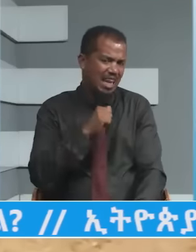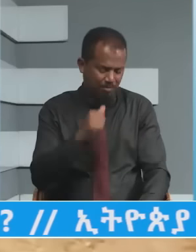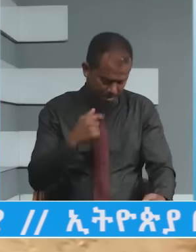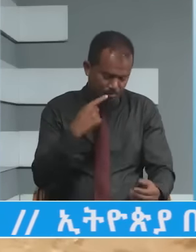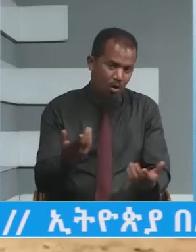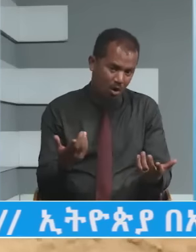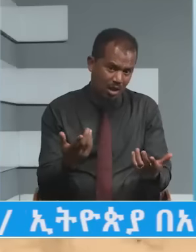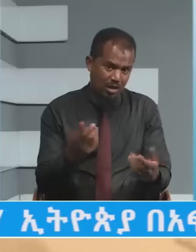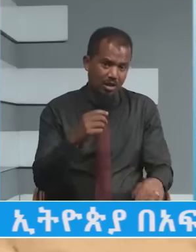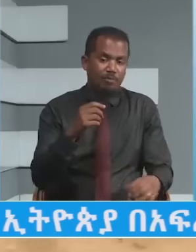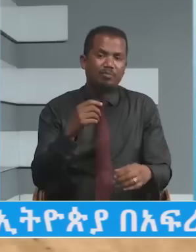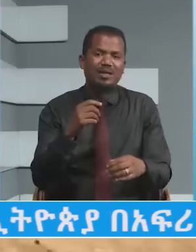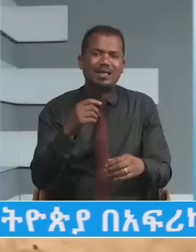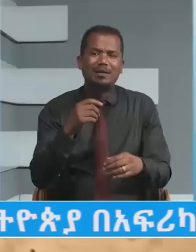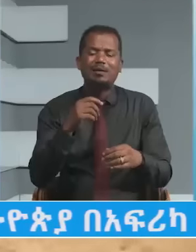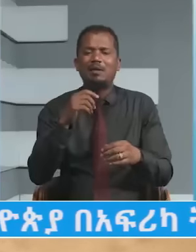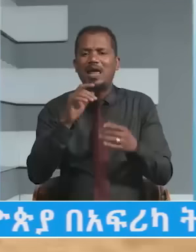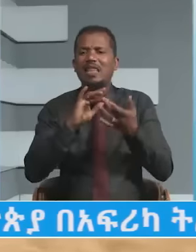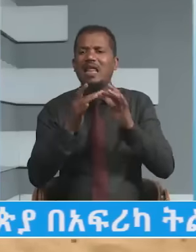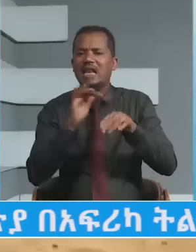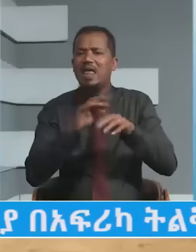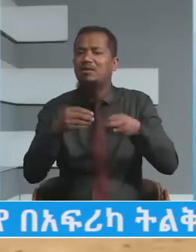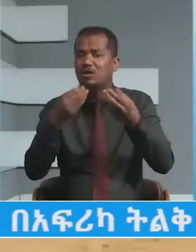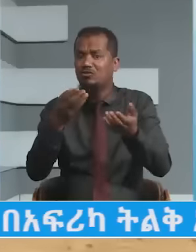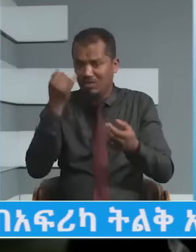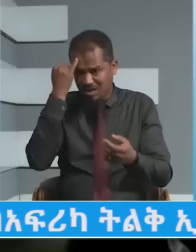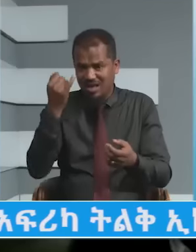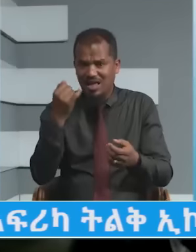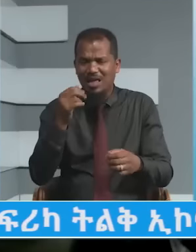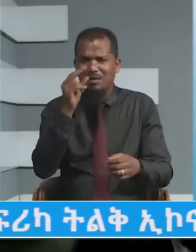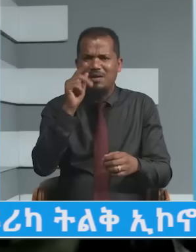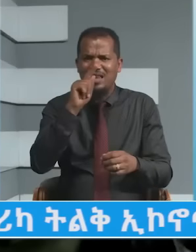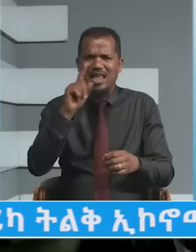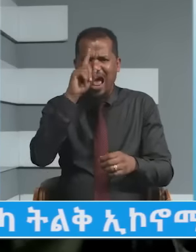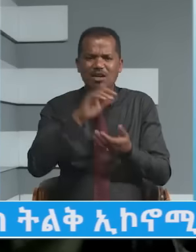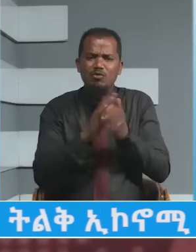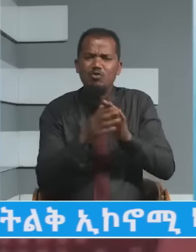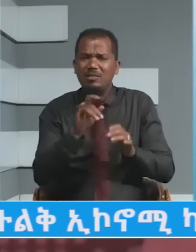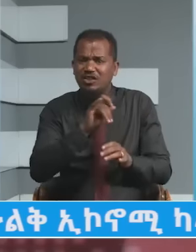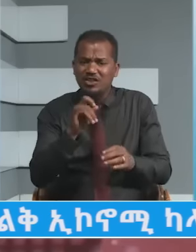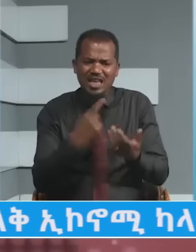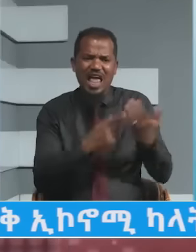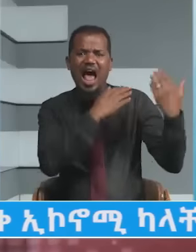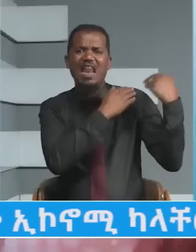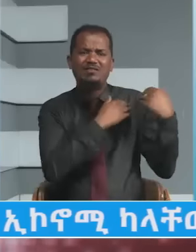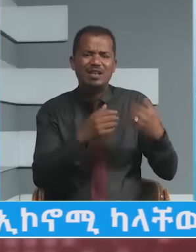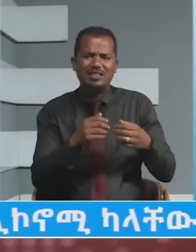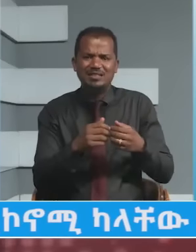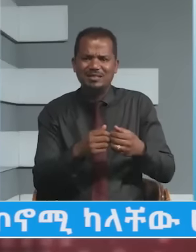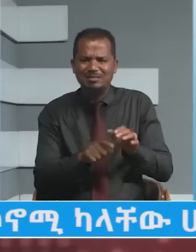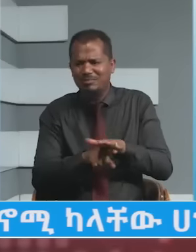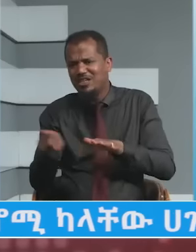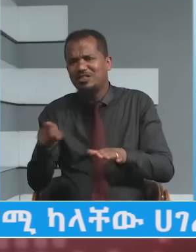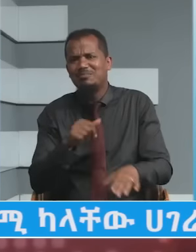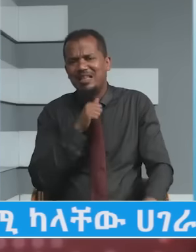አልነበረም ብለዋል። ኔታንያሁ በኤክስ ገጻቸው ላይ በሰጡት አስተያየት ቤኒ አንድ የምንሆንበት እንጂ ይህ ኃላፊነት የምንሸሽበት